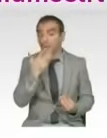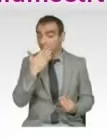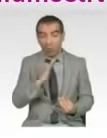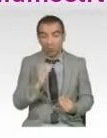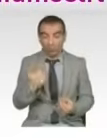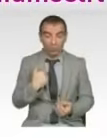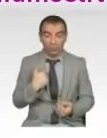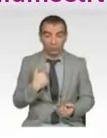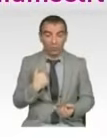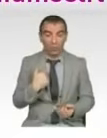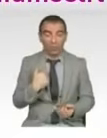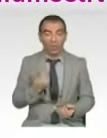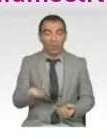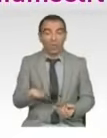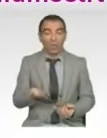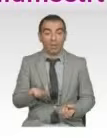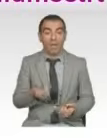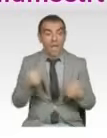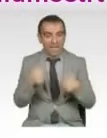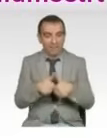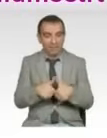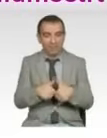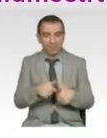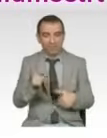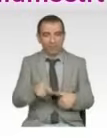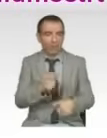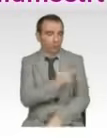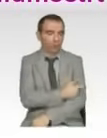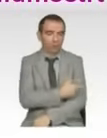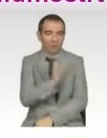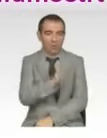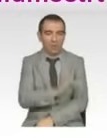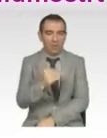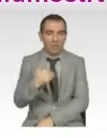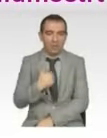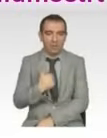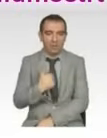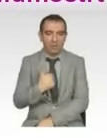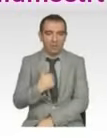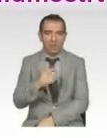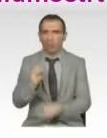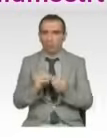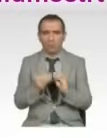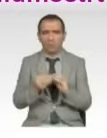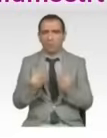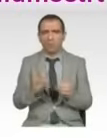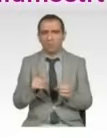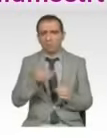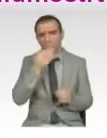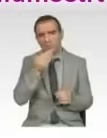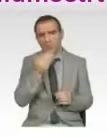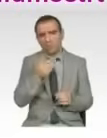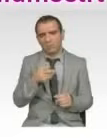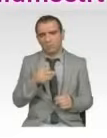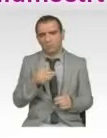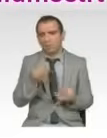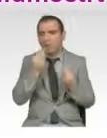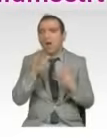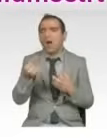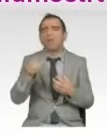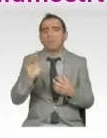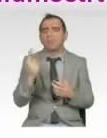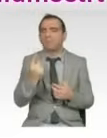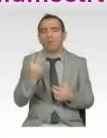yok. Hani bunları işte evlenince mesela yurtta kaldığım sürece bu benim için şey olmaz, sorun olmaz yani. İşte çorba yemesem de bir şey